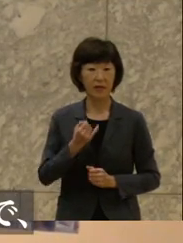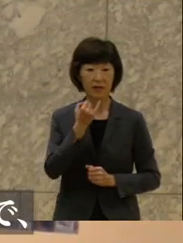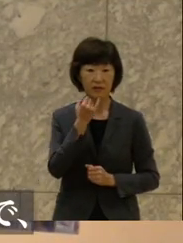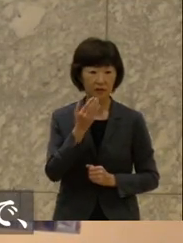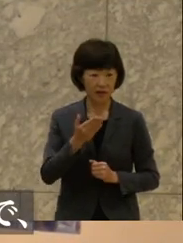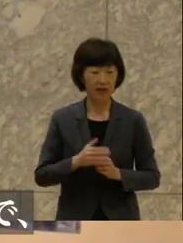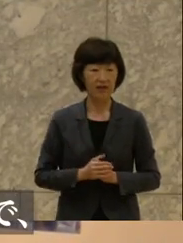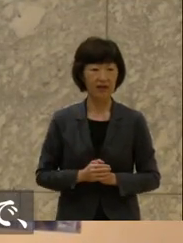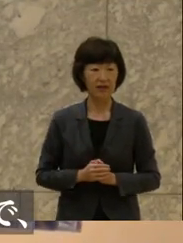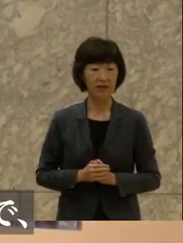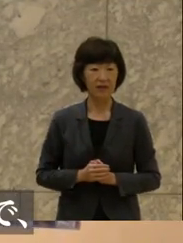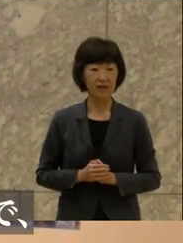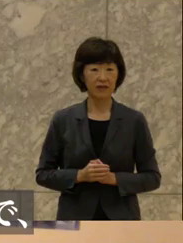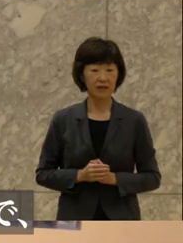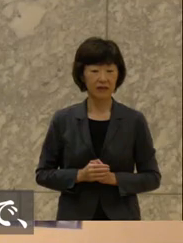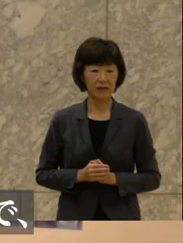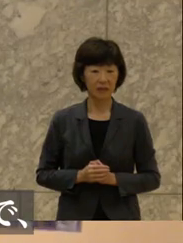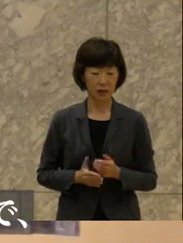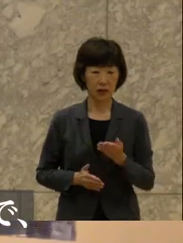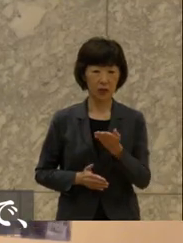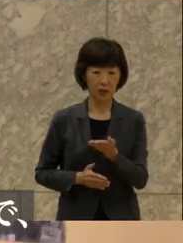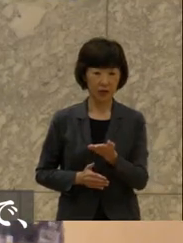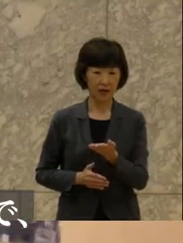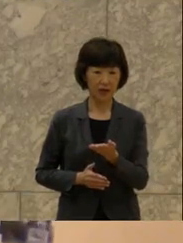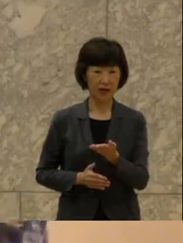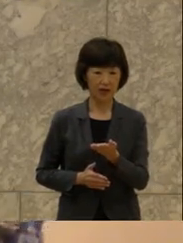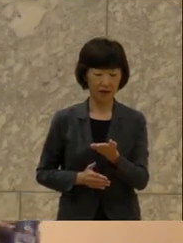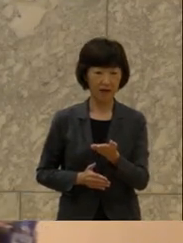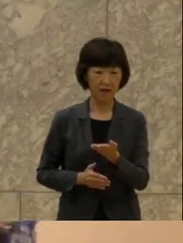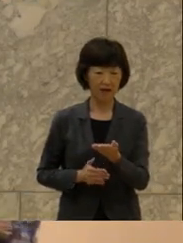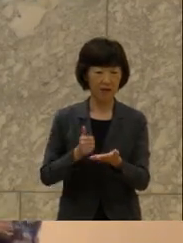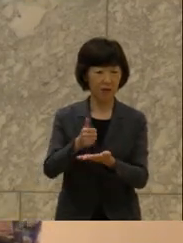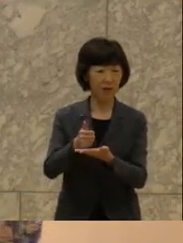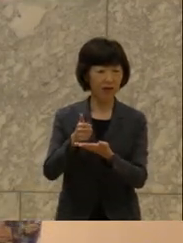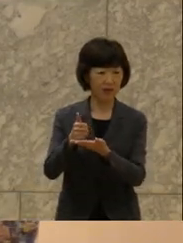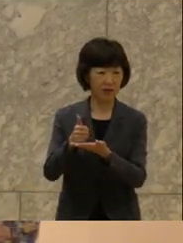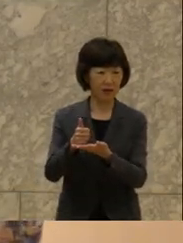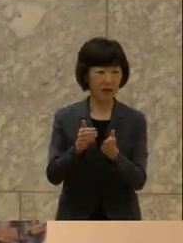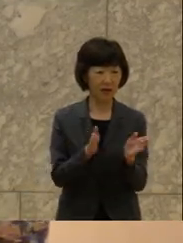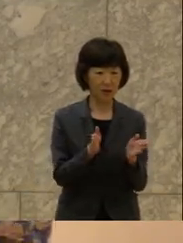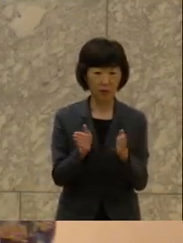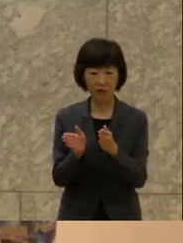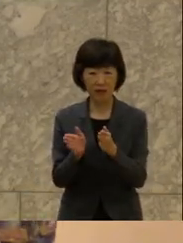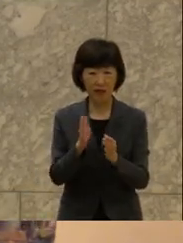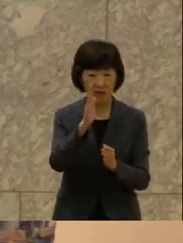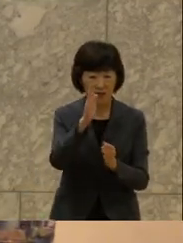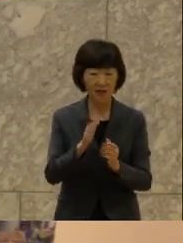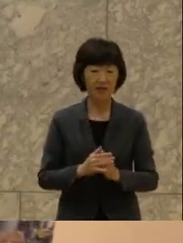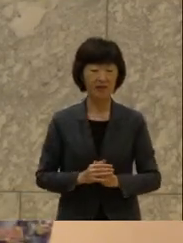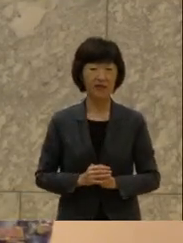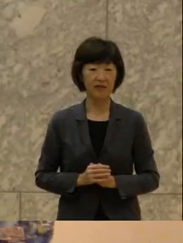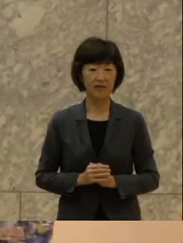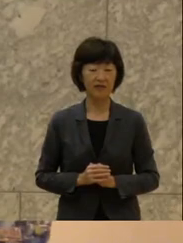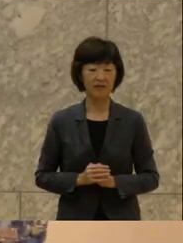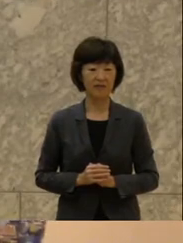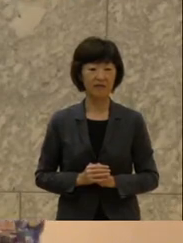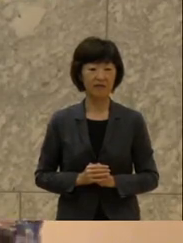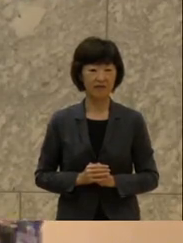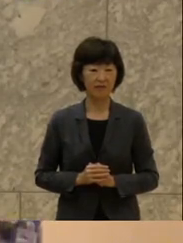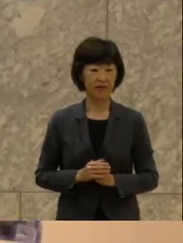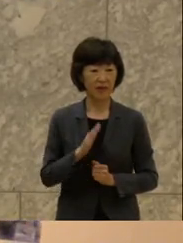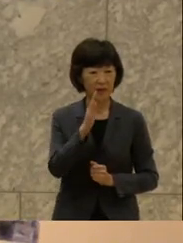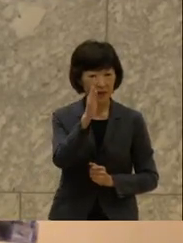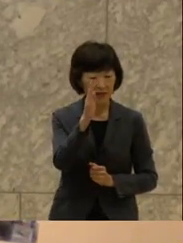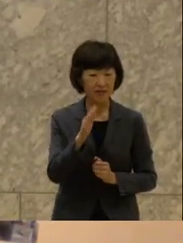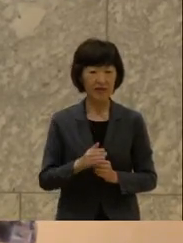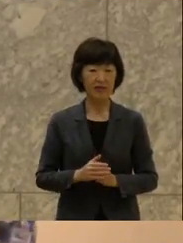はいでは今度はですねこちらのお客様が待っていらっしゃいますのでちょっと向きを変えていただきましてありがとうございますはいではお願いし